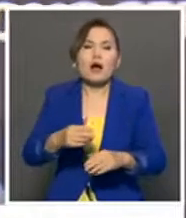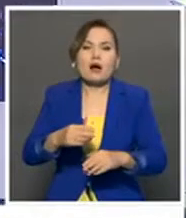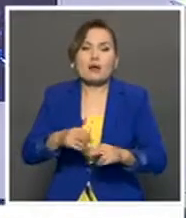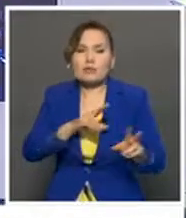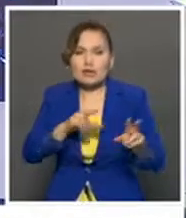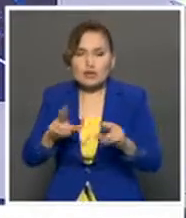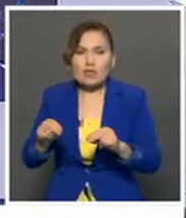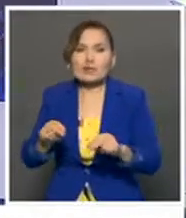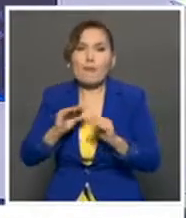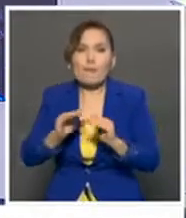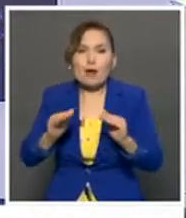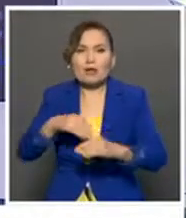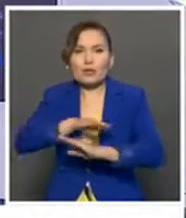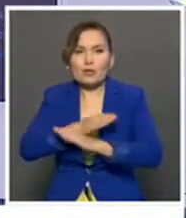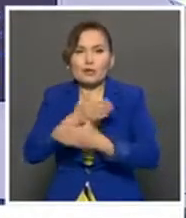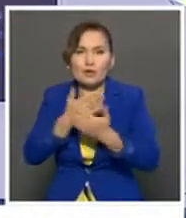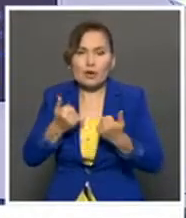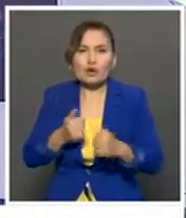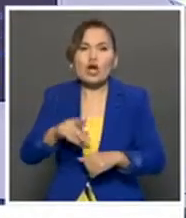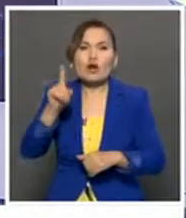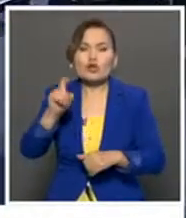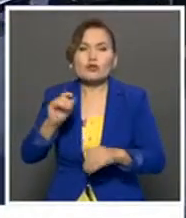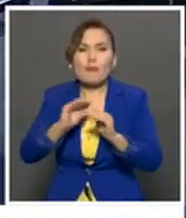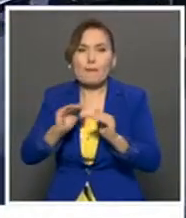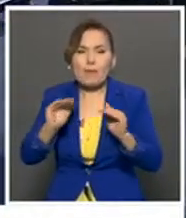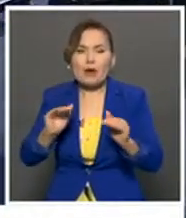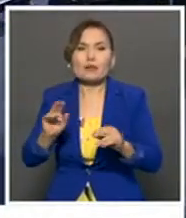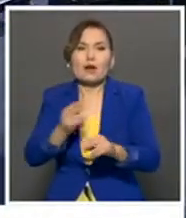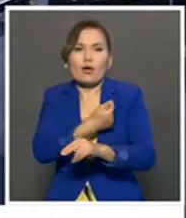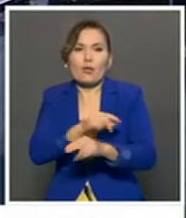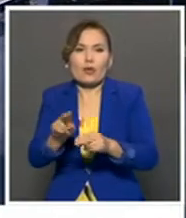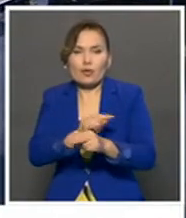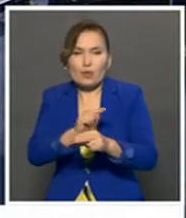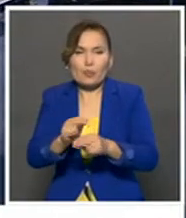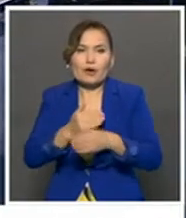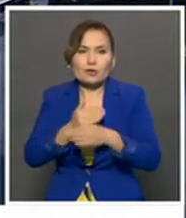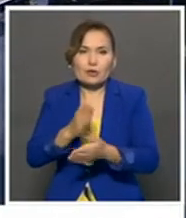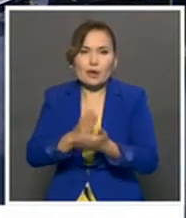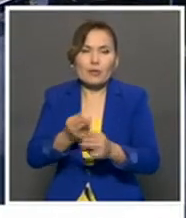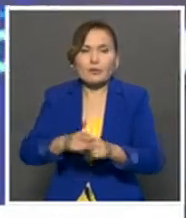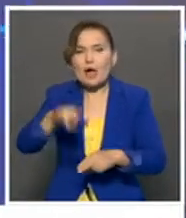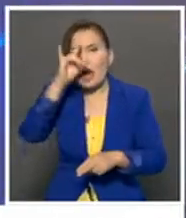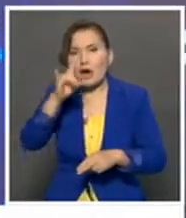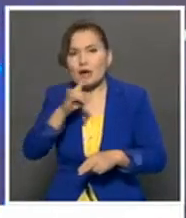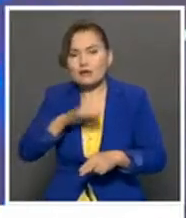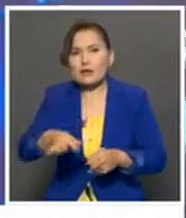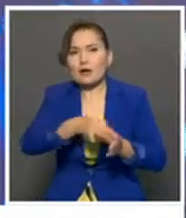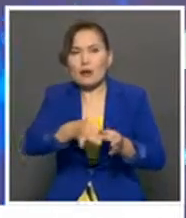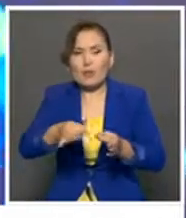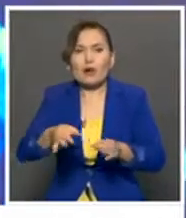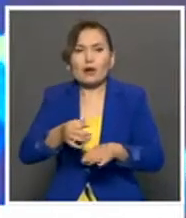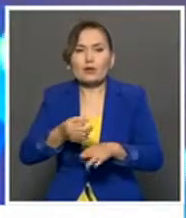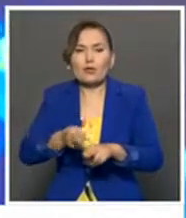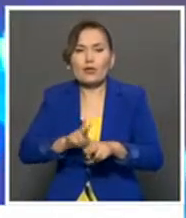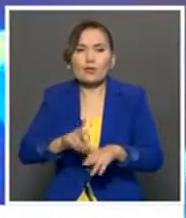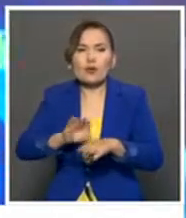балалар жоқ. Қазір 100 бала ковидтен емделіп жатыр, оларда инфекция жеңіл өтуде. Сондай-ақ ел бойынша қауіпті кеселмен қайталап